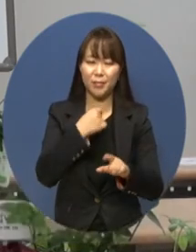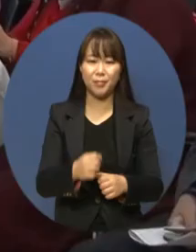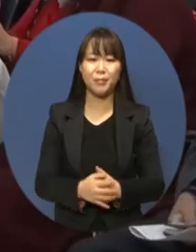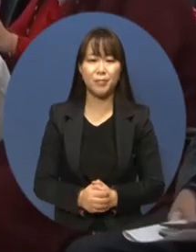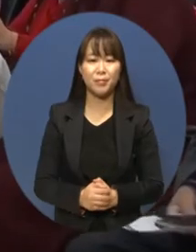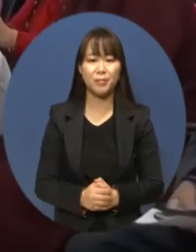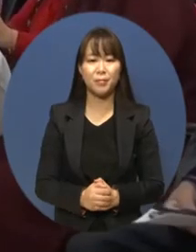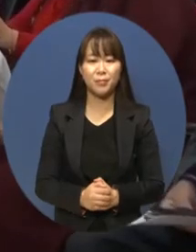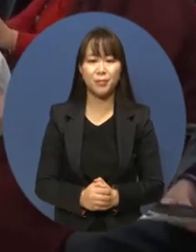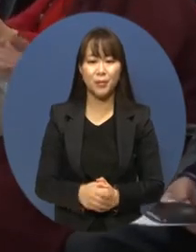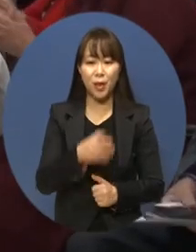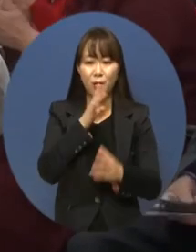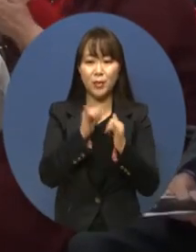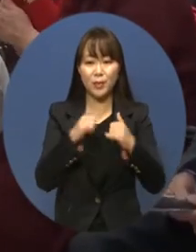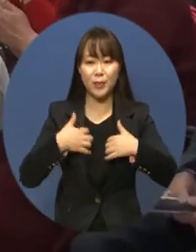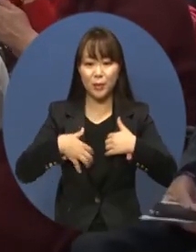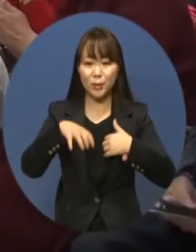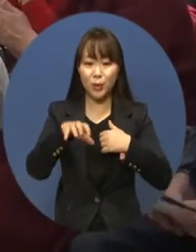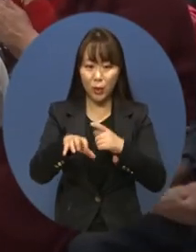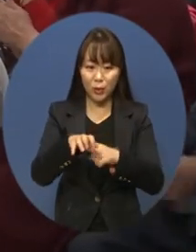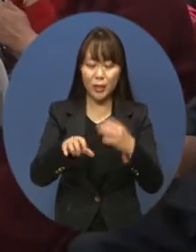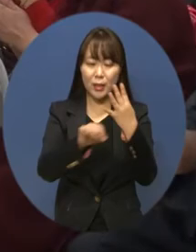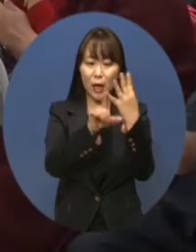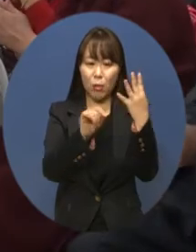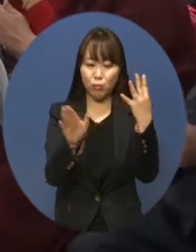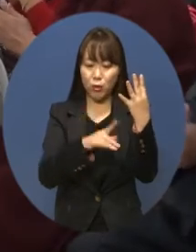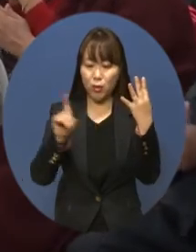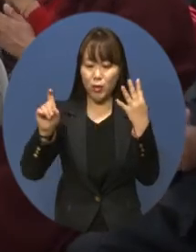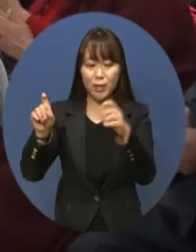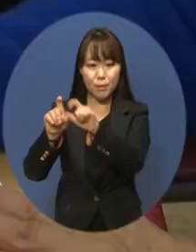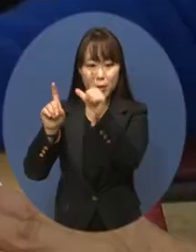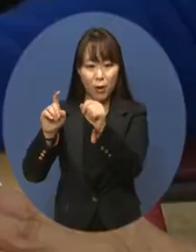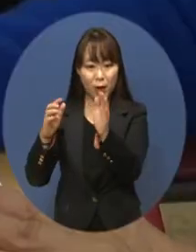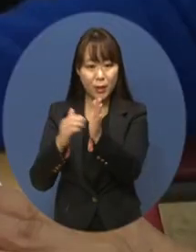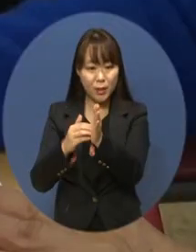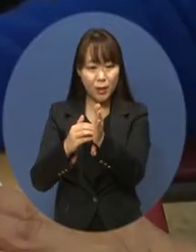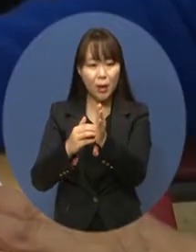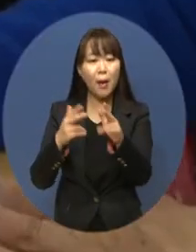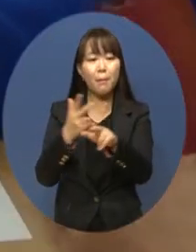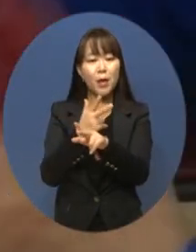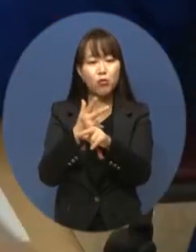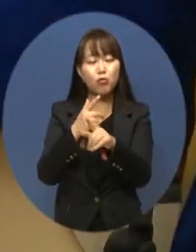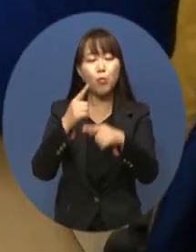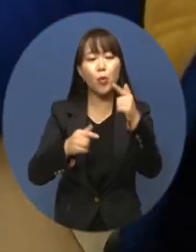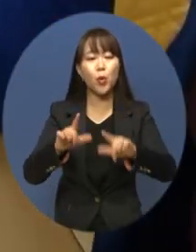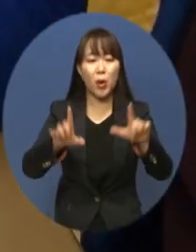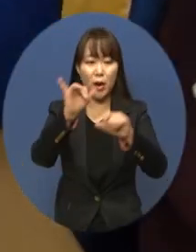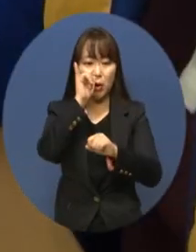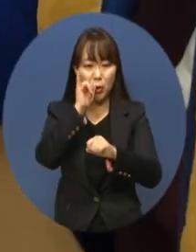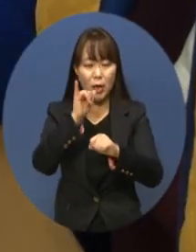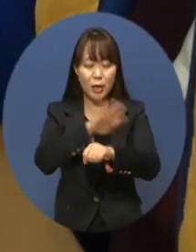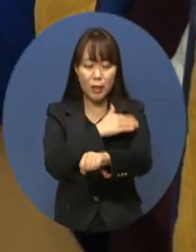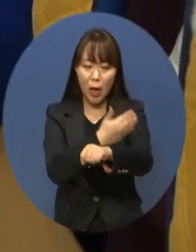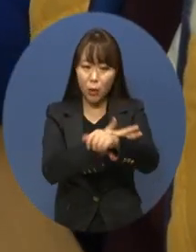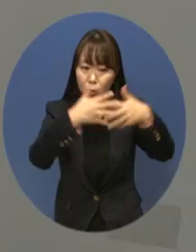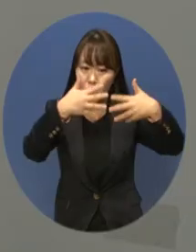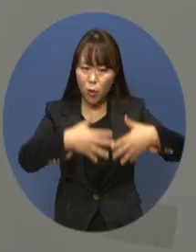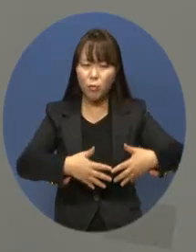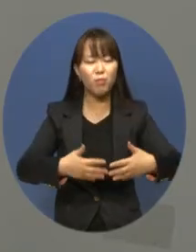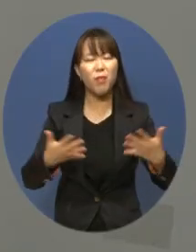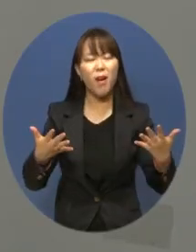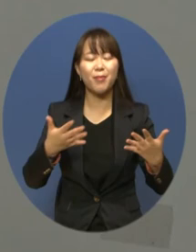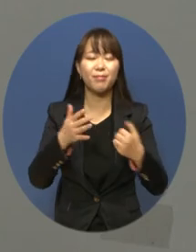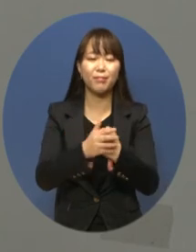합니다. 어르신 즐김터는 4월부터 11월까지 매주 목요일 진행되며 자격 조건이